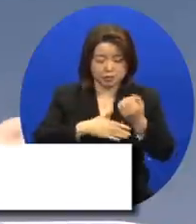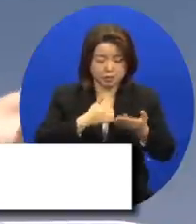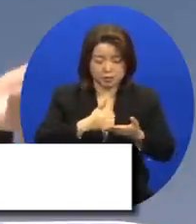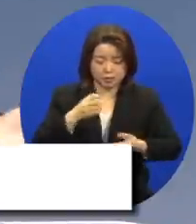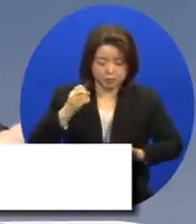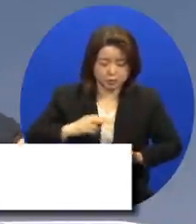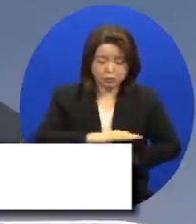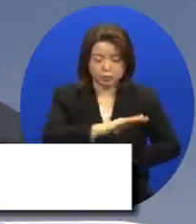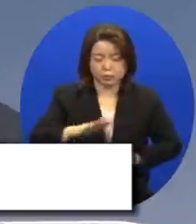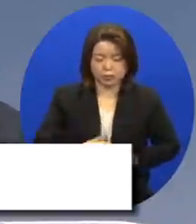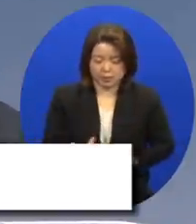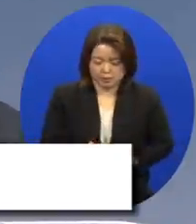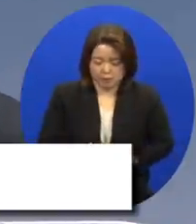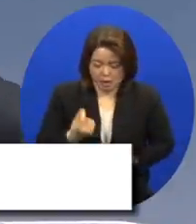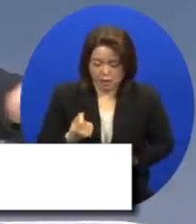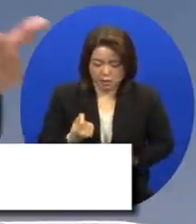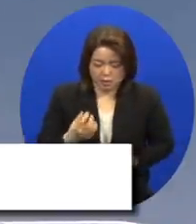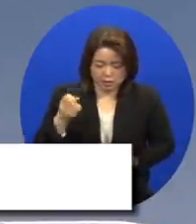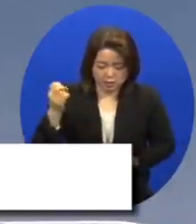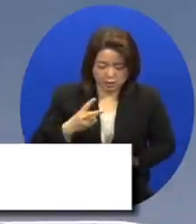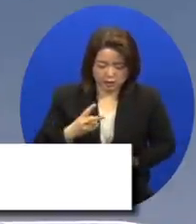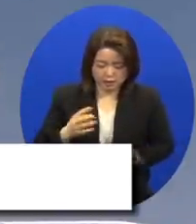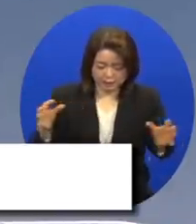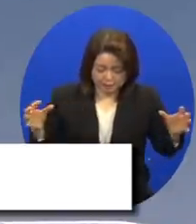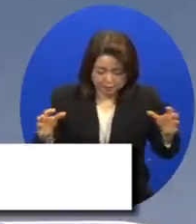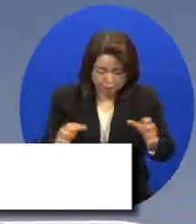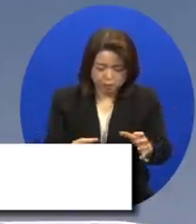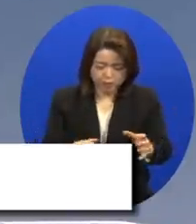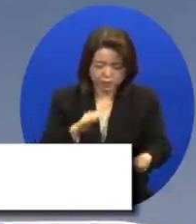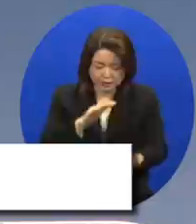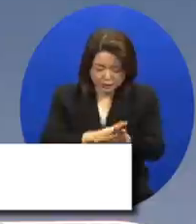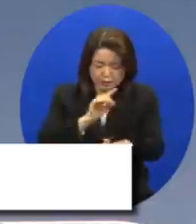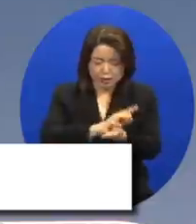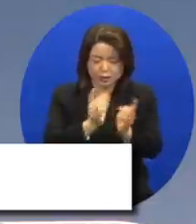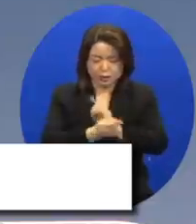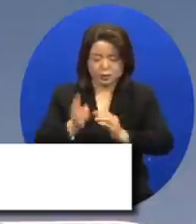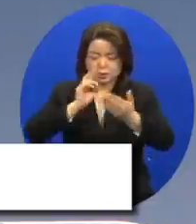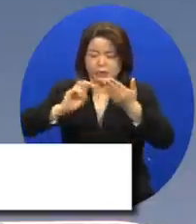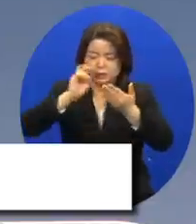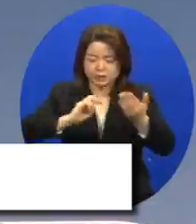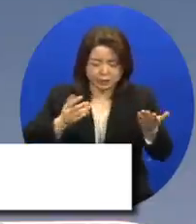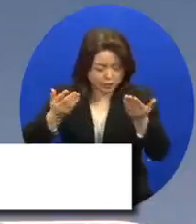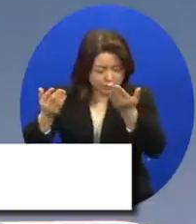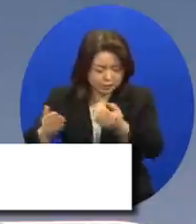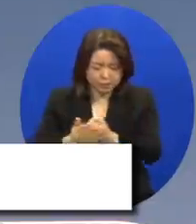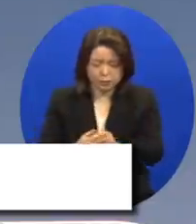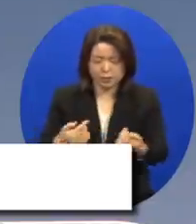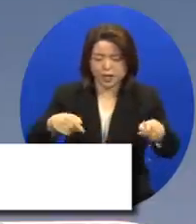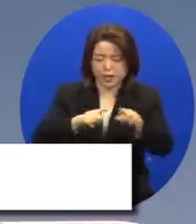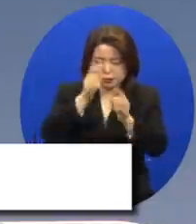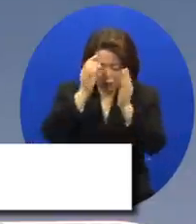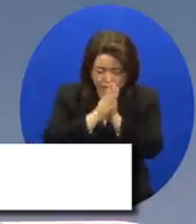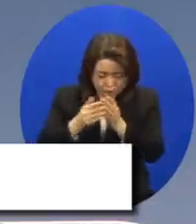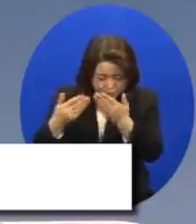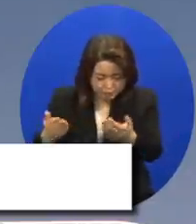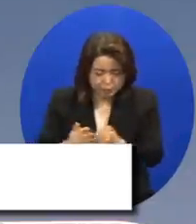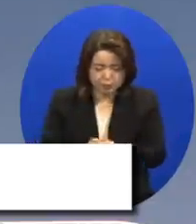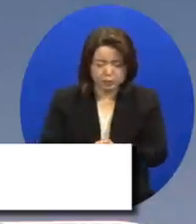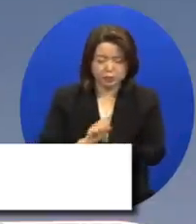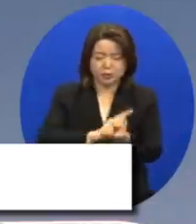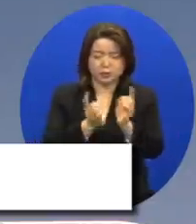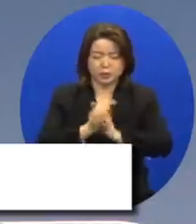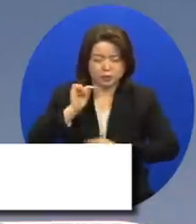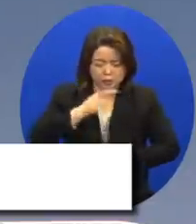우리가 속히 다시 함께 모여서 뜨겁게 서로 찬양하고 또 갇히기도 하고 서로 아름답게